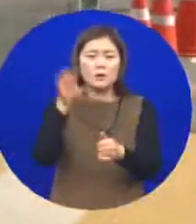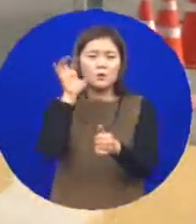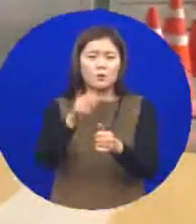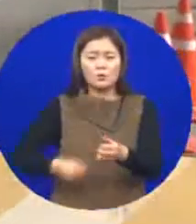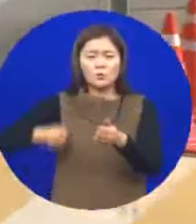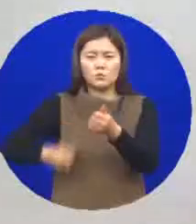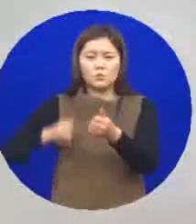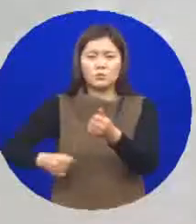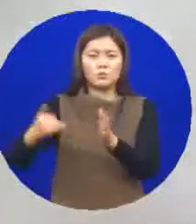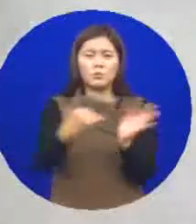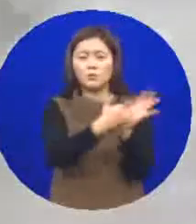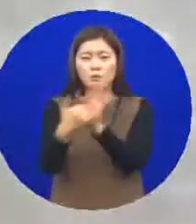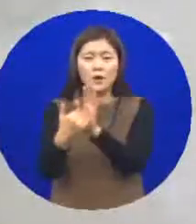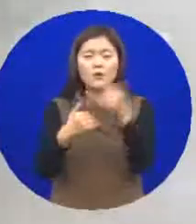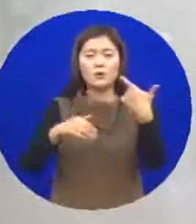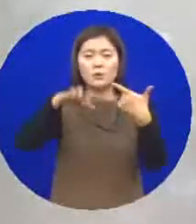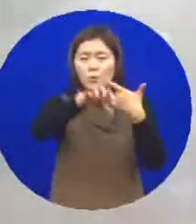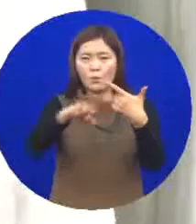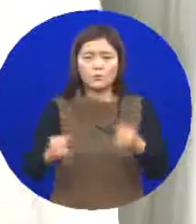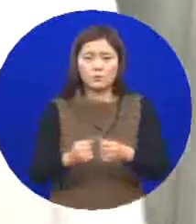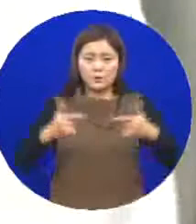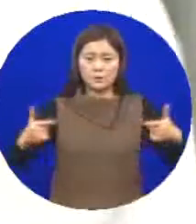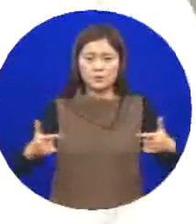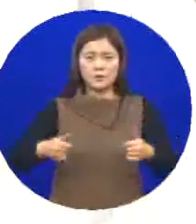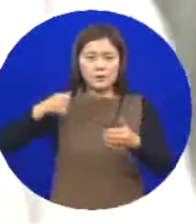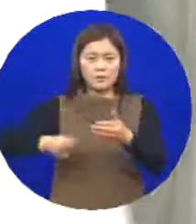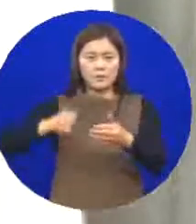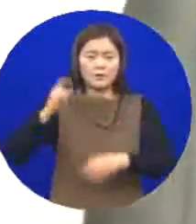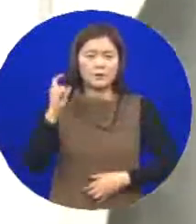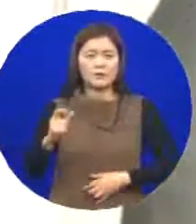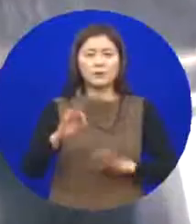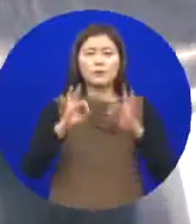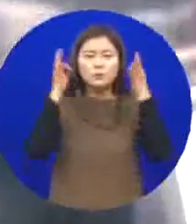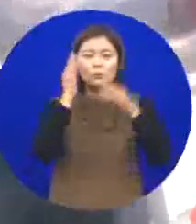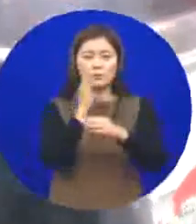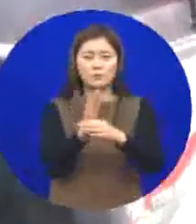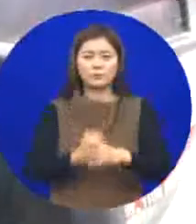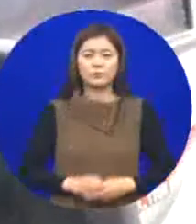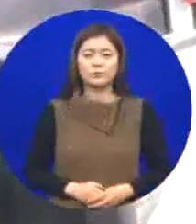거점 소독시설과 이동 통제 초소를 모두 6곳으로 늘리고 방역에 힘쓰고 있습니다.